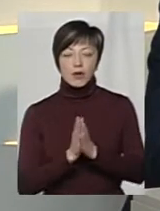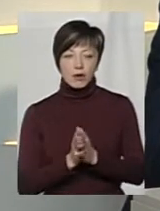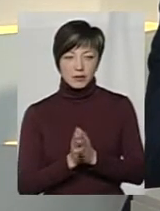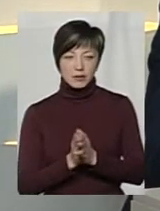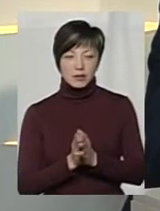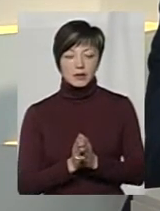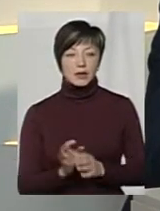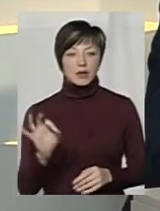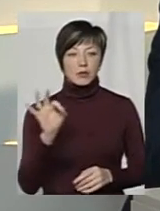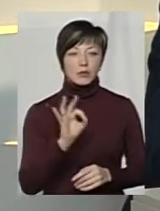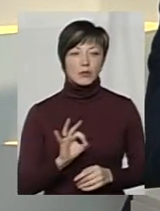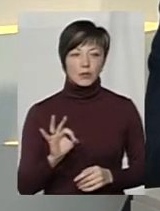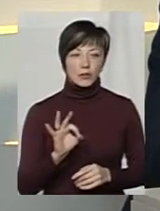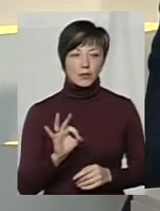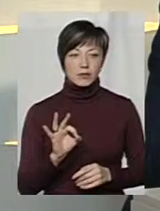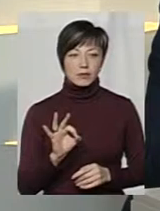щодо